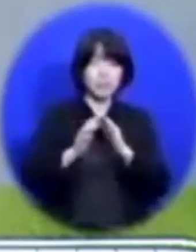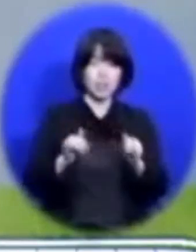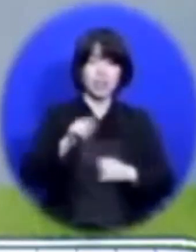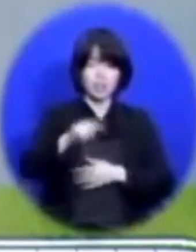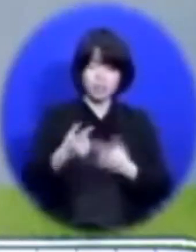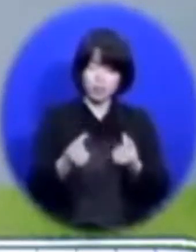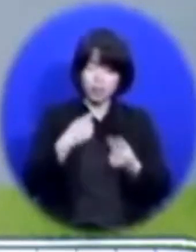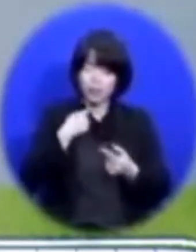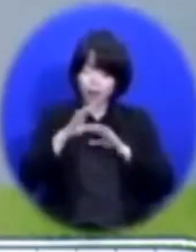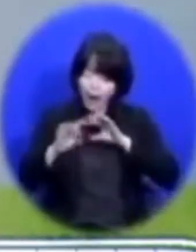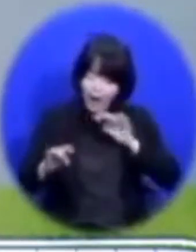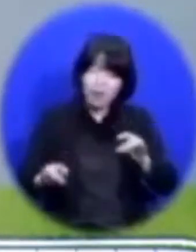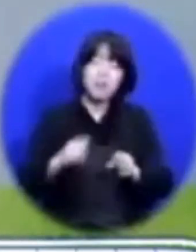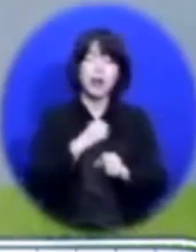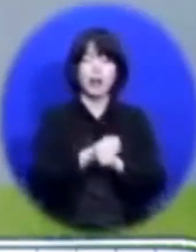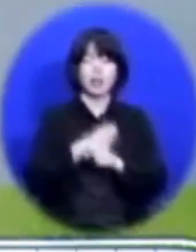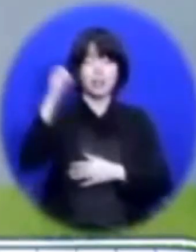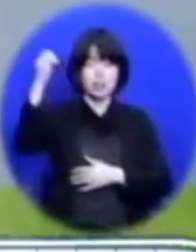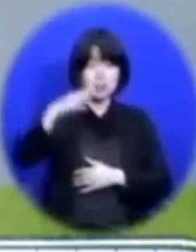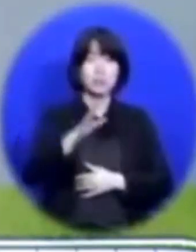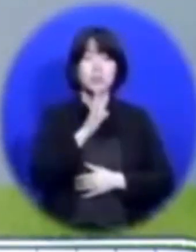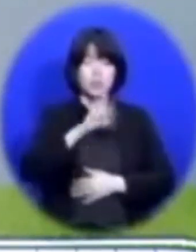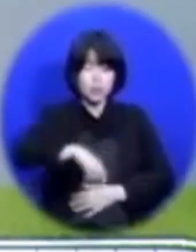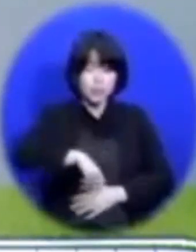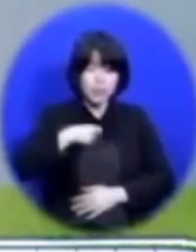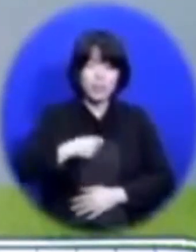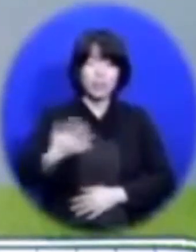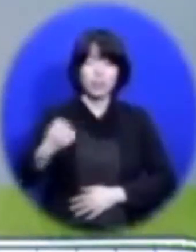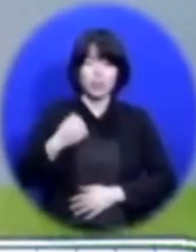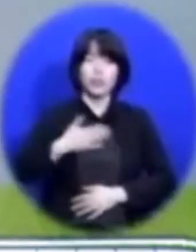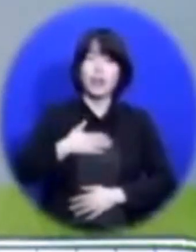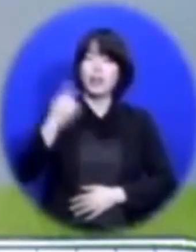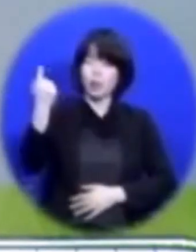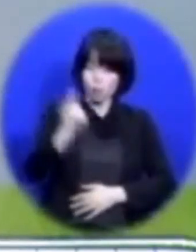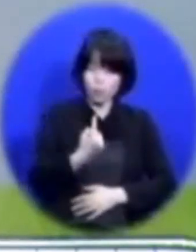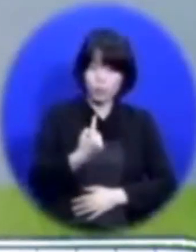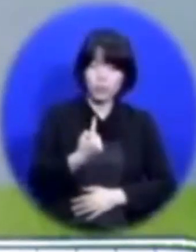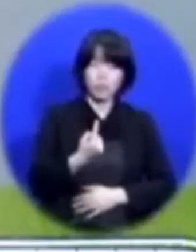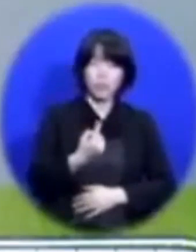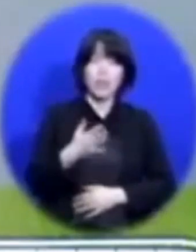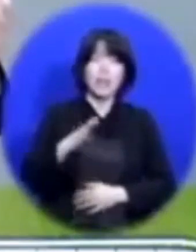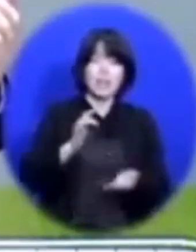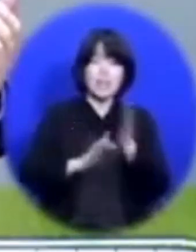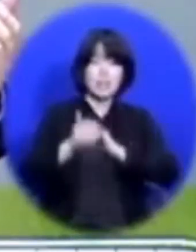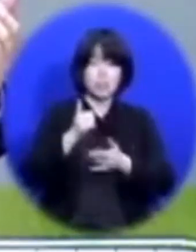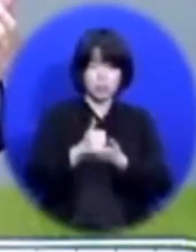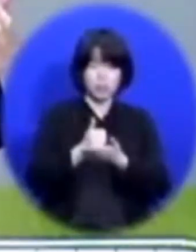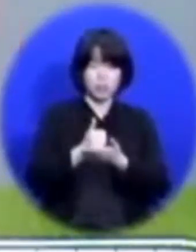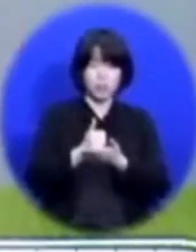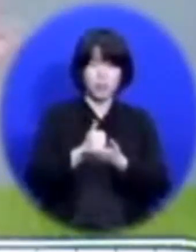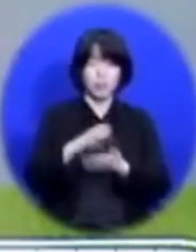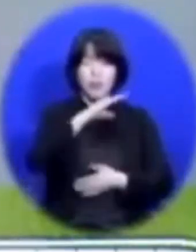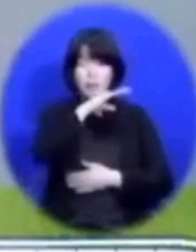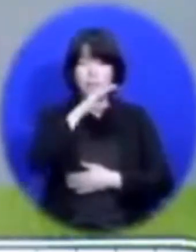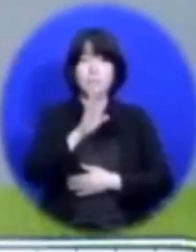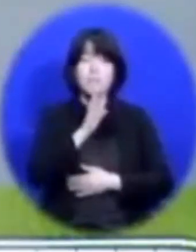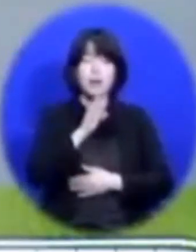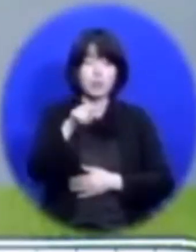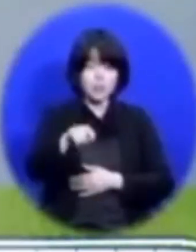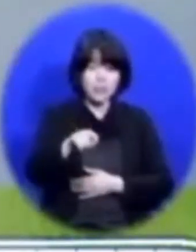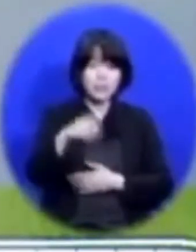기자가그토록간절히바라던메시지입니다." 빛과진리로내게오소서."예수님은바로그런